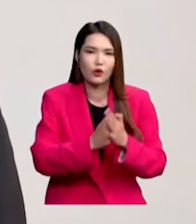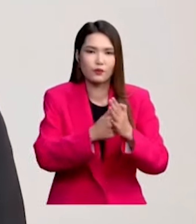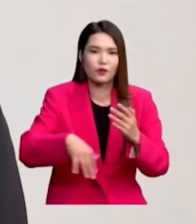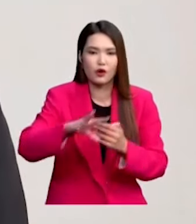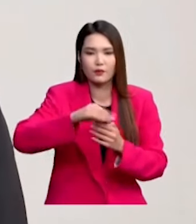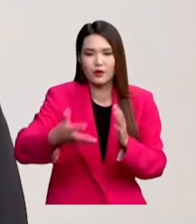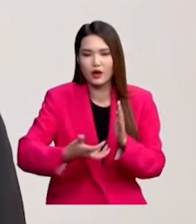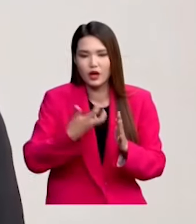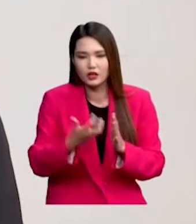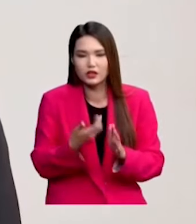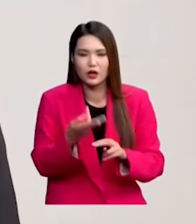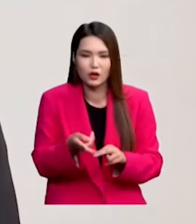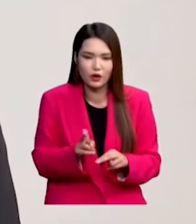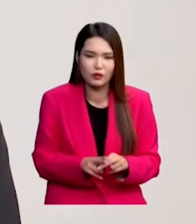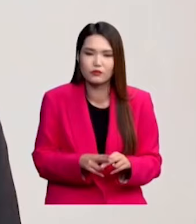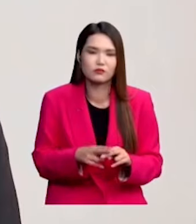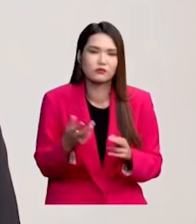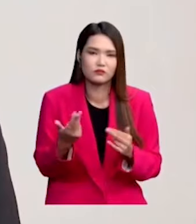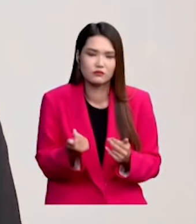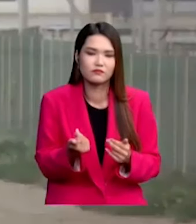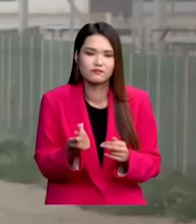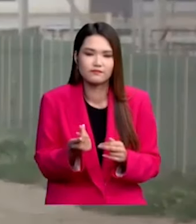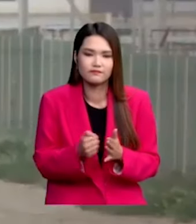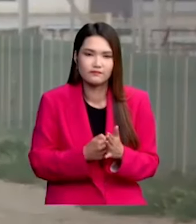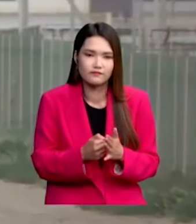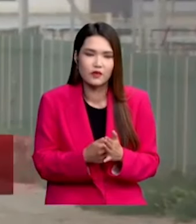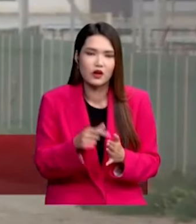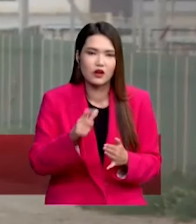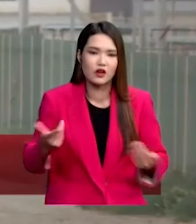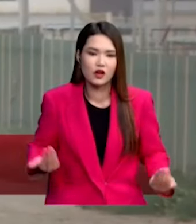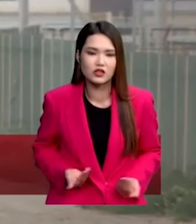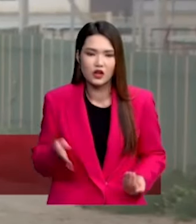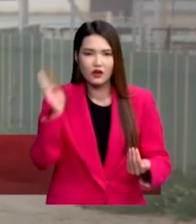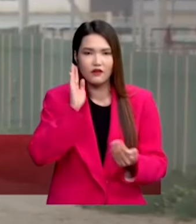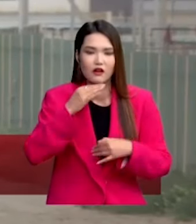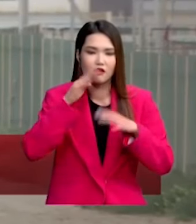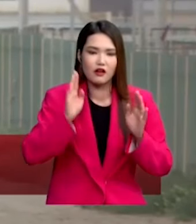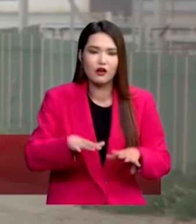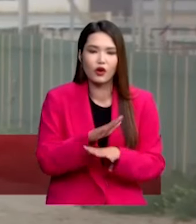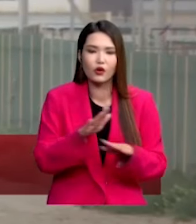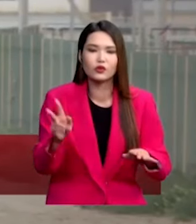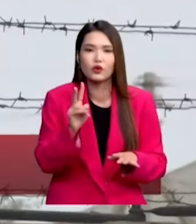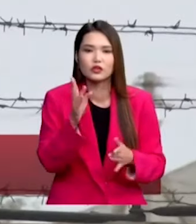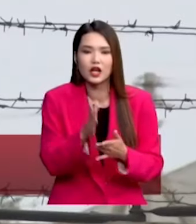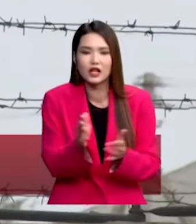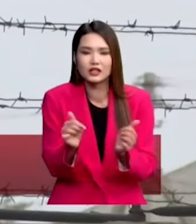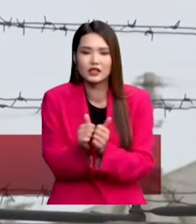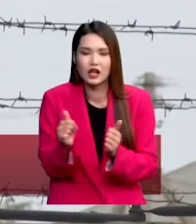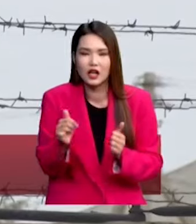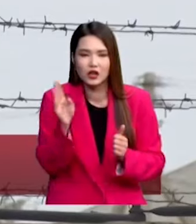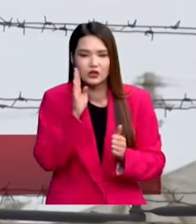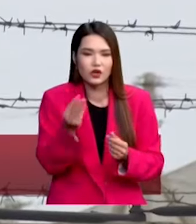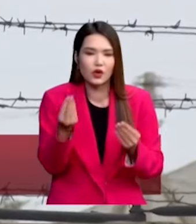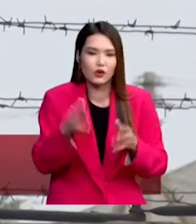кудугундагы 4 куб, 6 куб, 8 куб кудук толгонча алар эч ким сууну жаппайт. По словам жителей, воды достаточно только для первой линии домов. До прихода воды